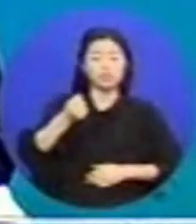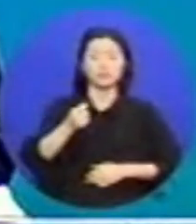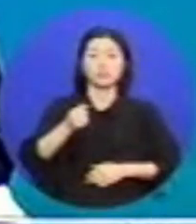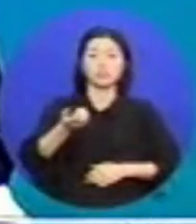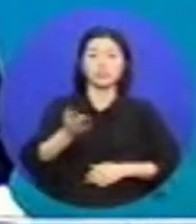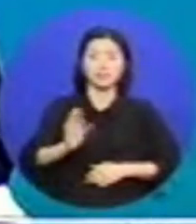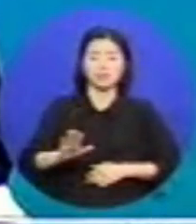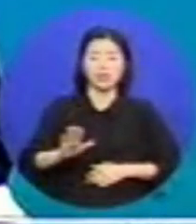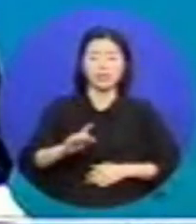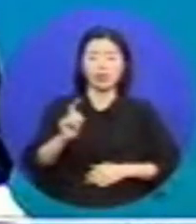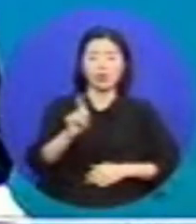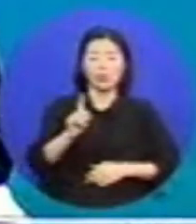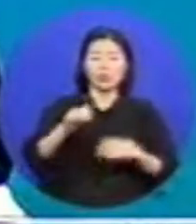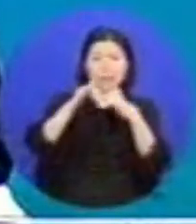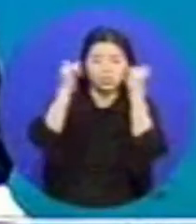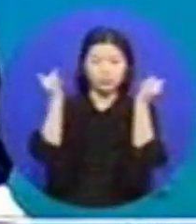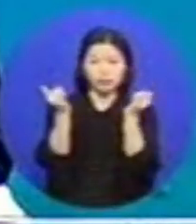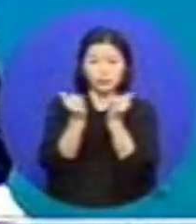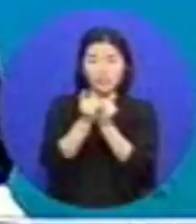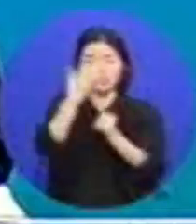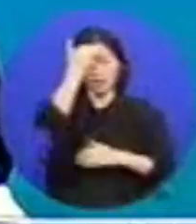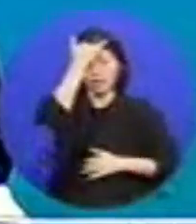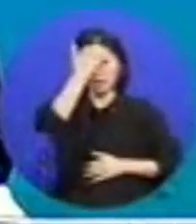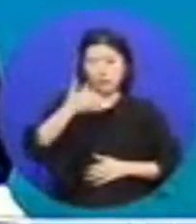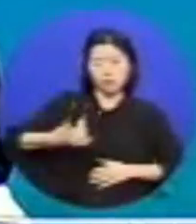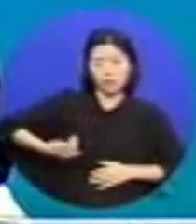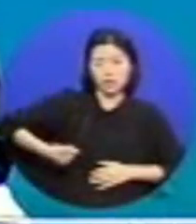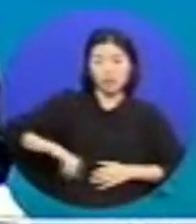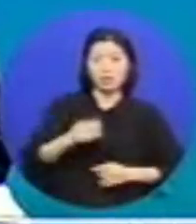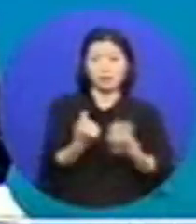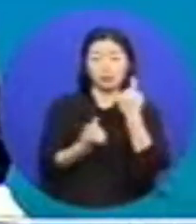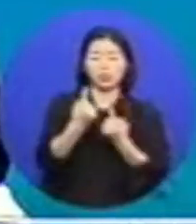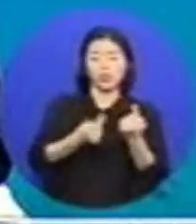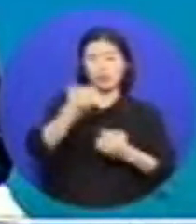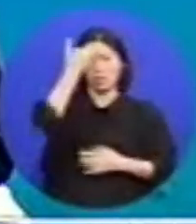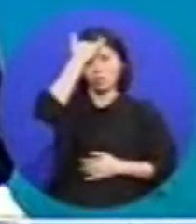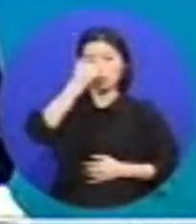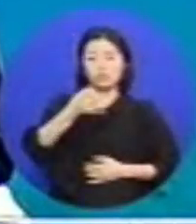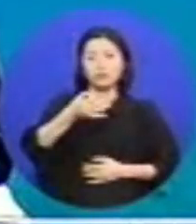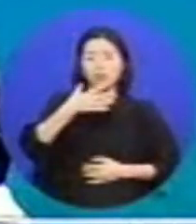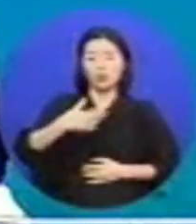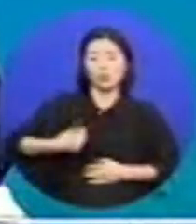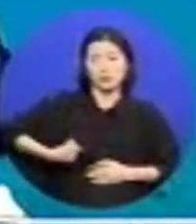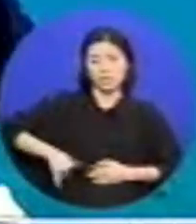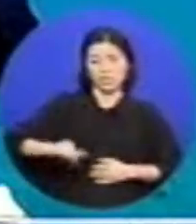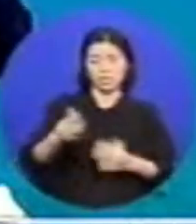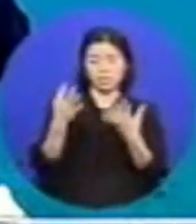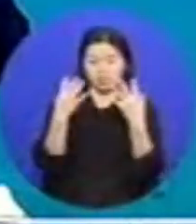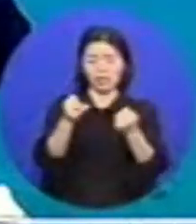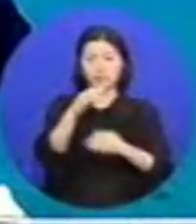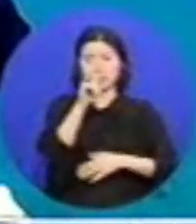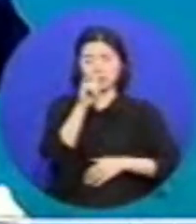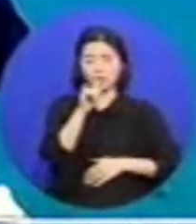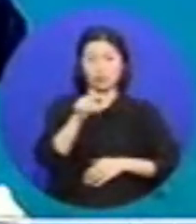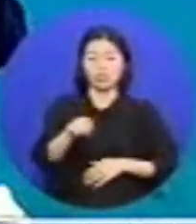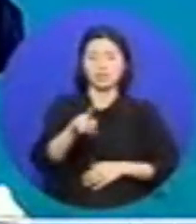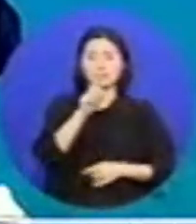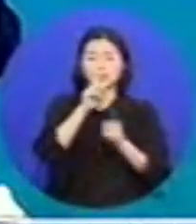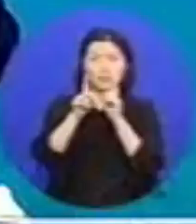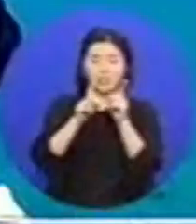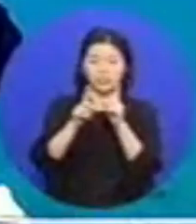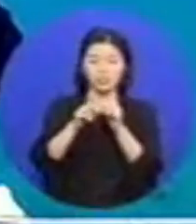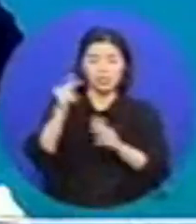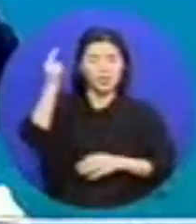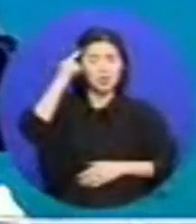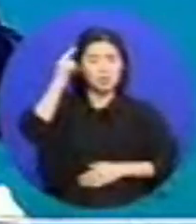사회나 효자보다 불효자가 많습니다. 그 말은 이